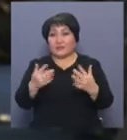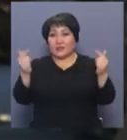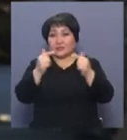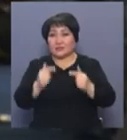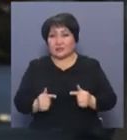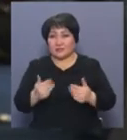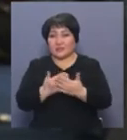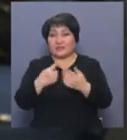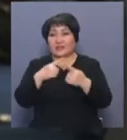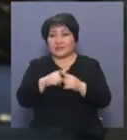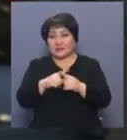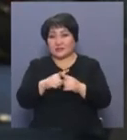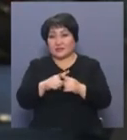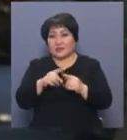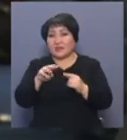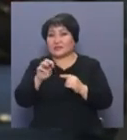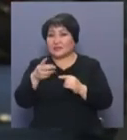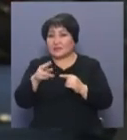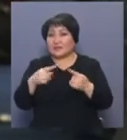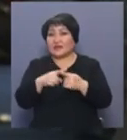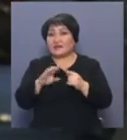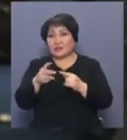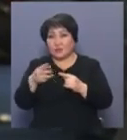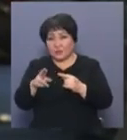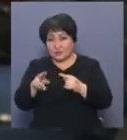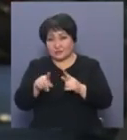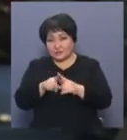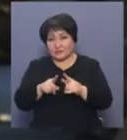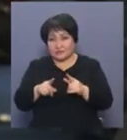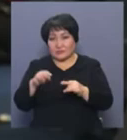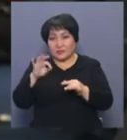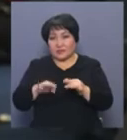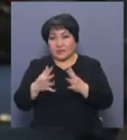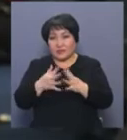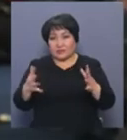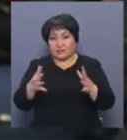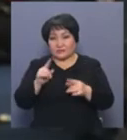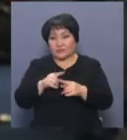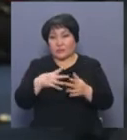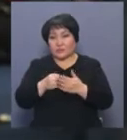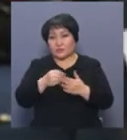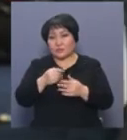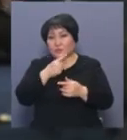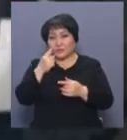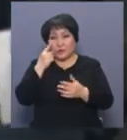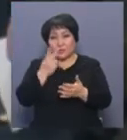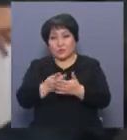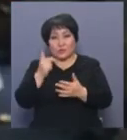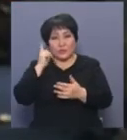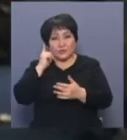технологиялардың жетілуіне байланысты көп үлес қосады деп, неге десеңіздер, бұлар өз көзімен көріп, құлағымен естіп,